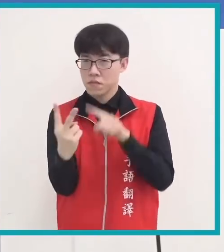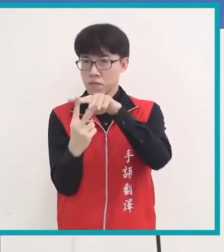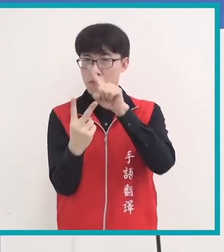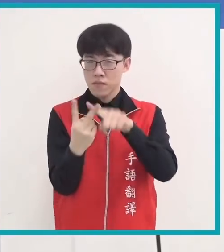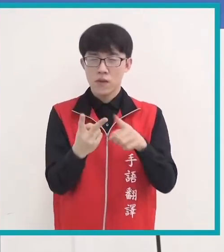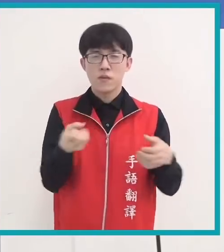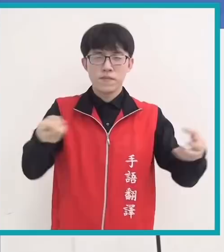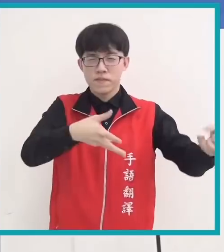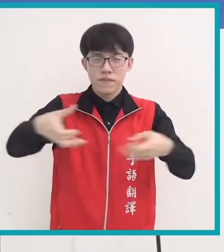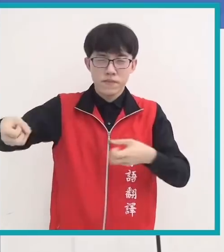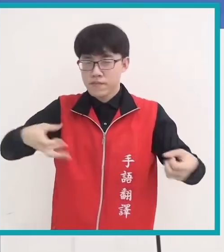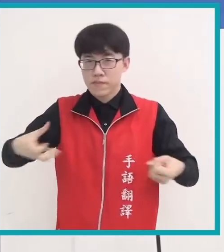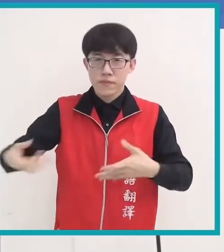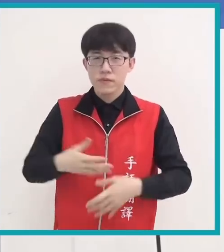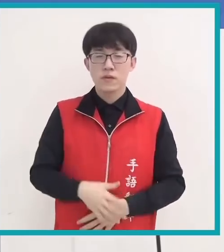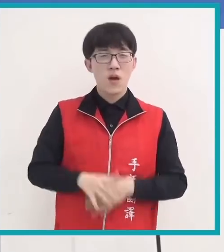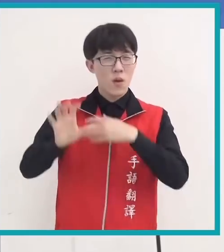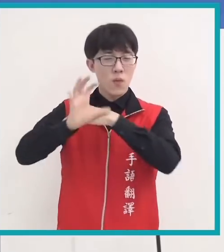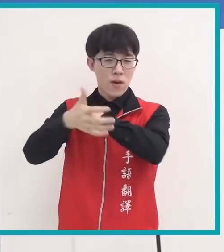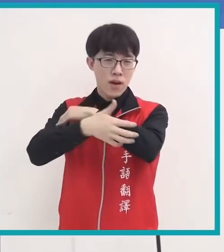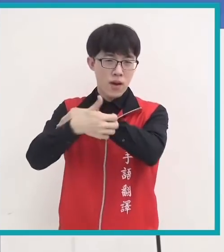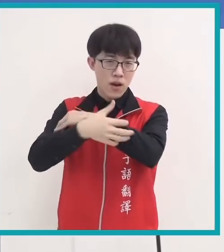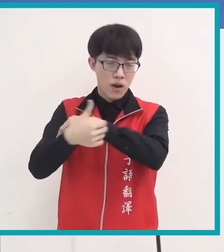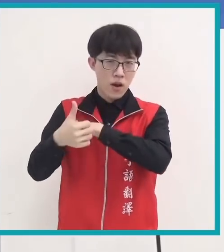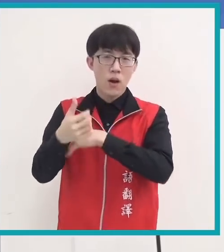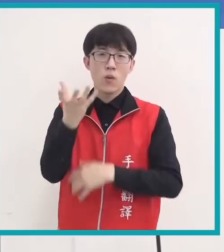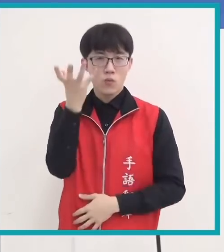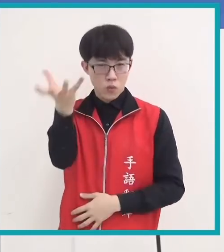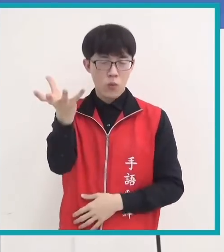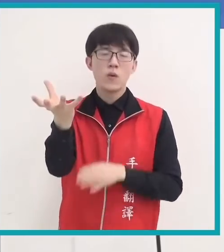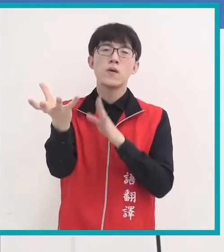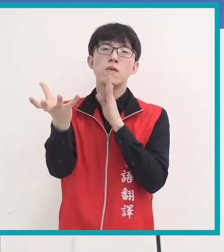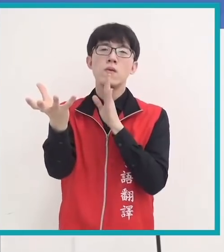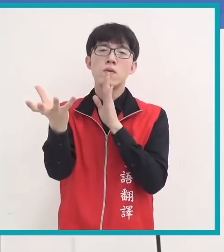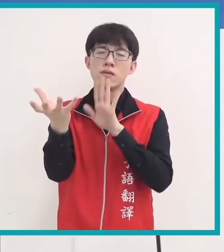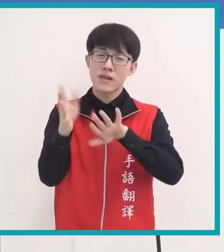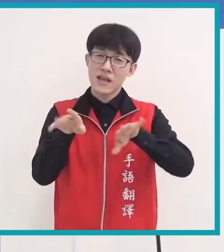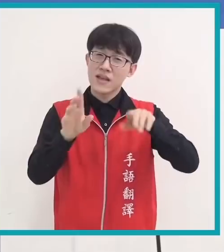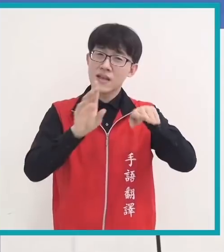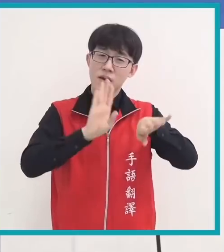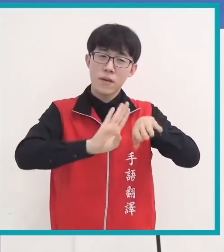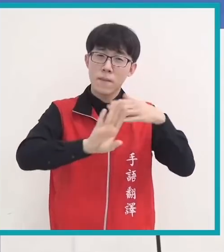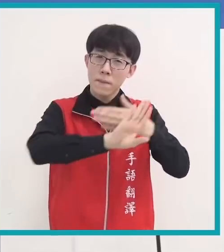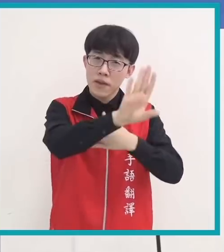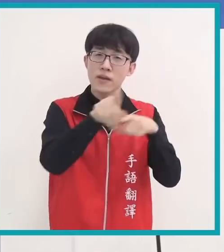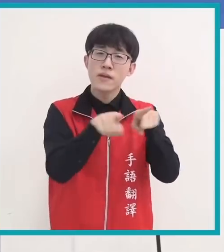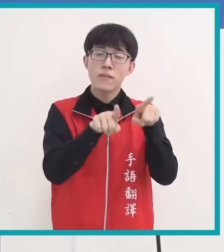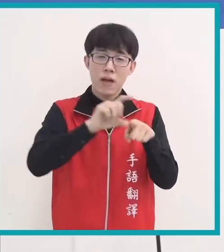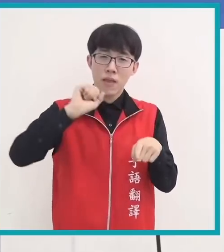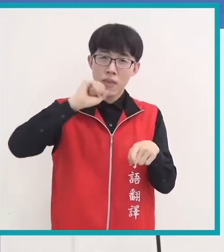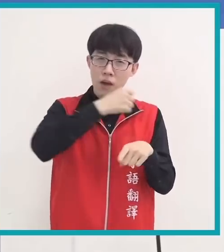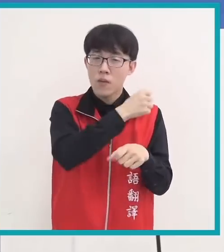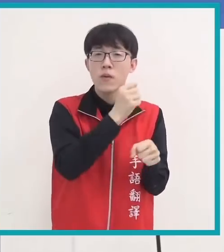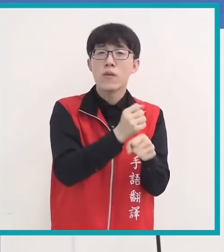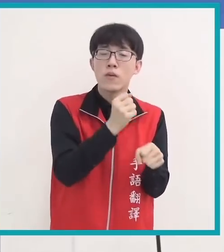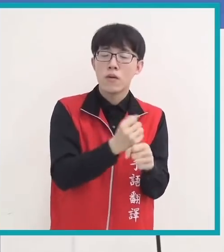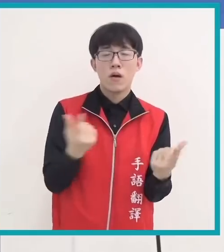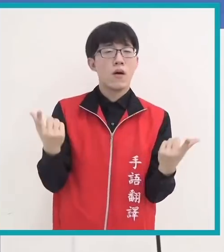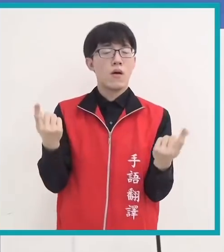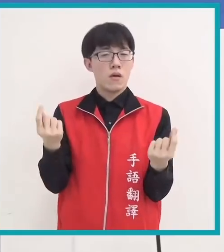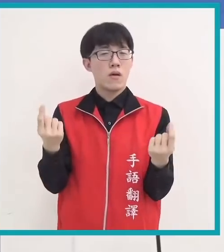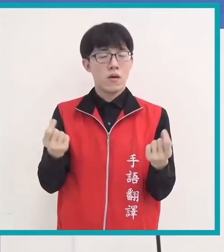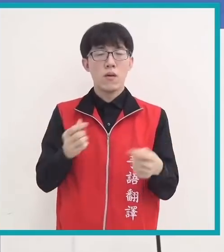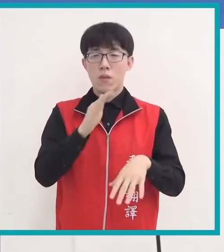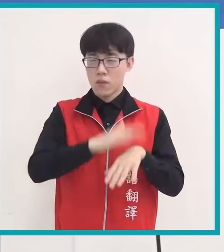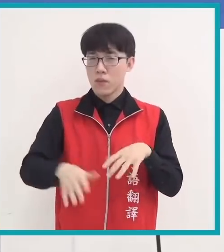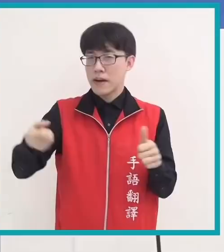主，但是移工跟其他的员工一样会有接触，哦，一样会有互动，所以这个确